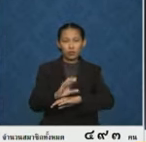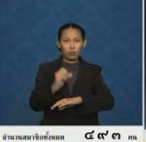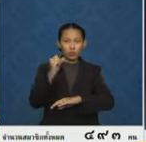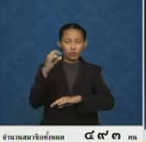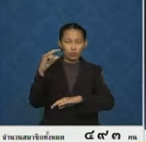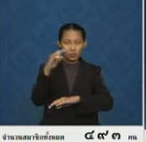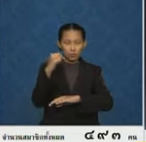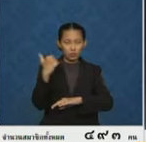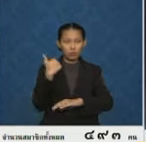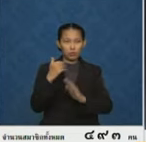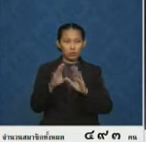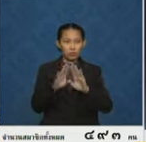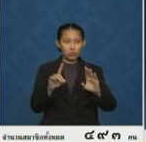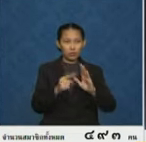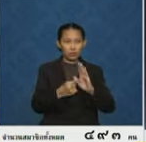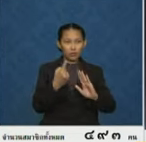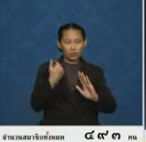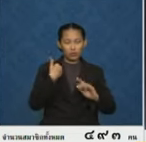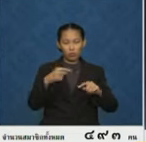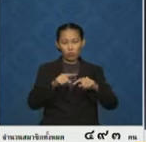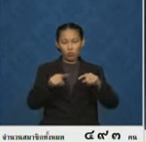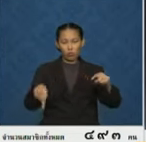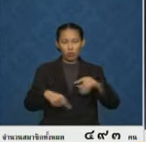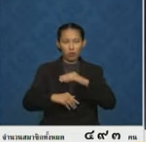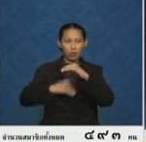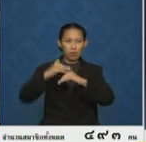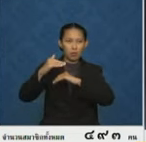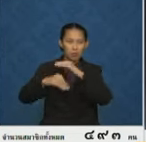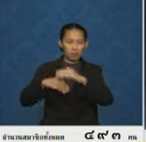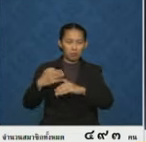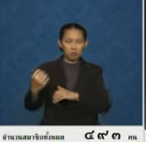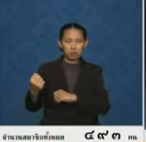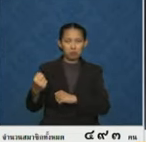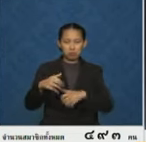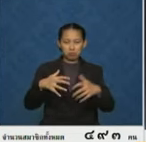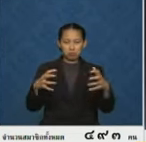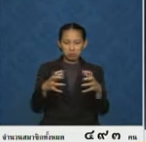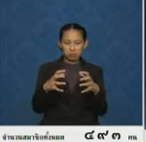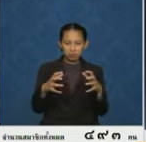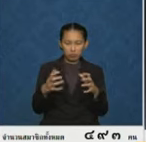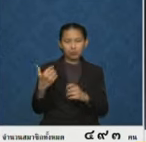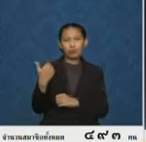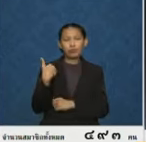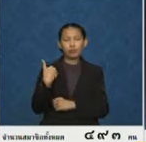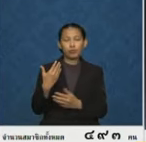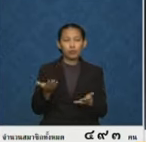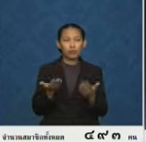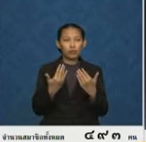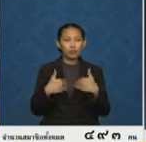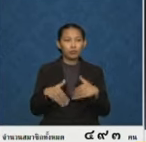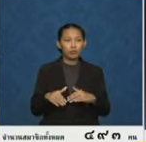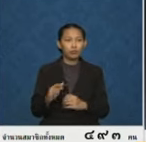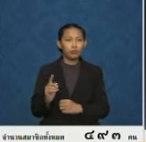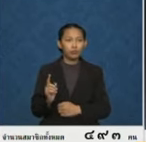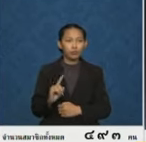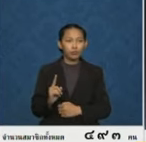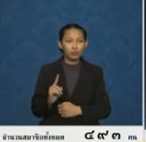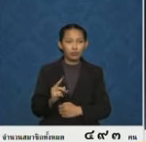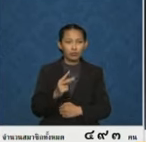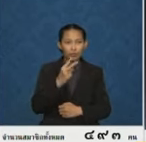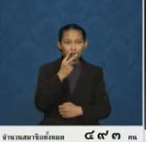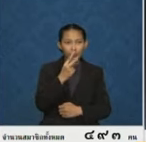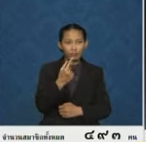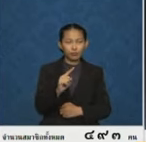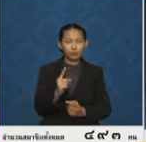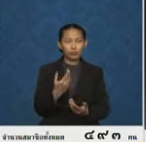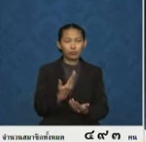พบว่าเมืองเนี่ยมีการขยายตัวขึ้นมากแล้วก็มีความหนาแน่นมากขึ้นท่านประธานครับขอสไลด์ถัดไปครับเช่นเดียวกันนับประธานใน